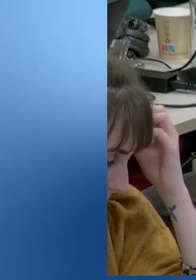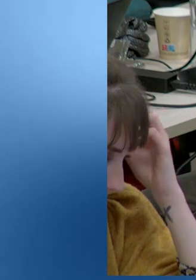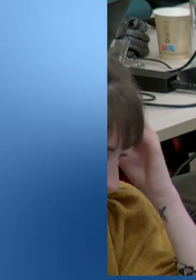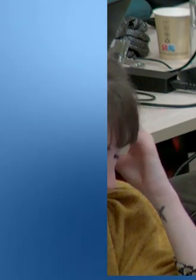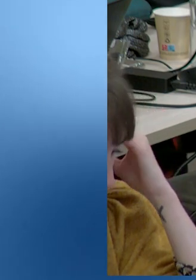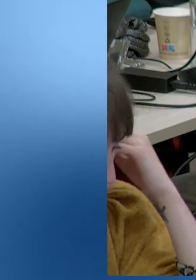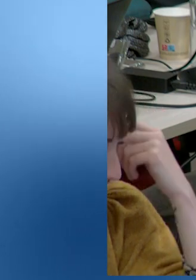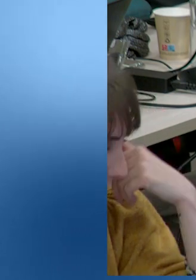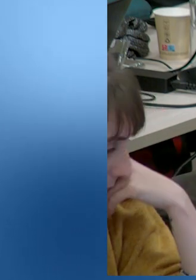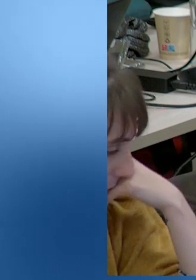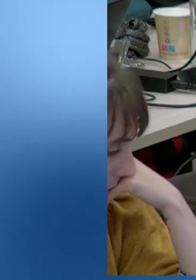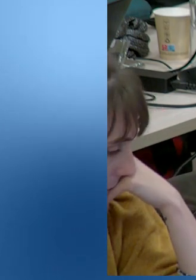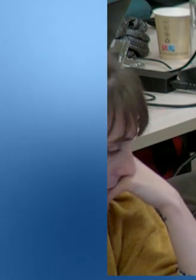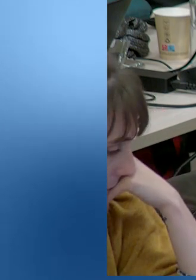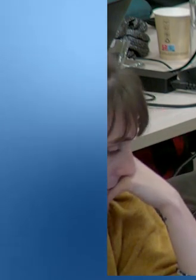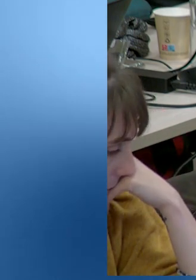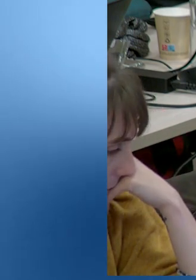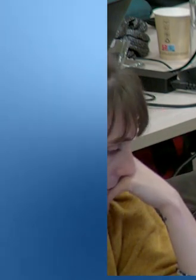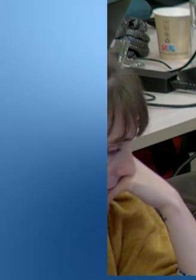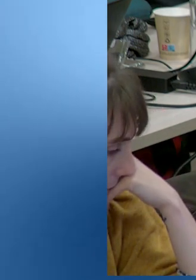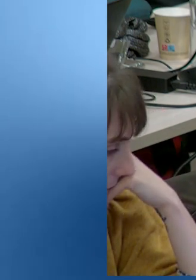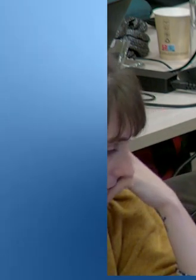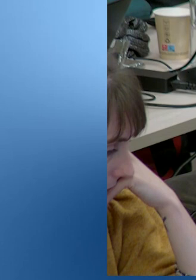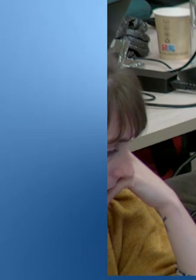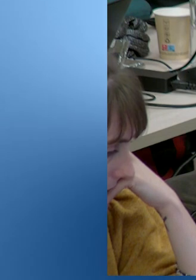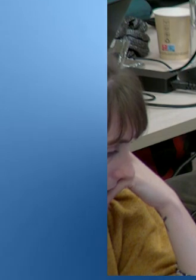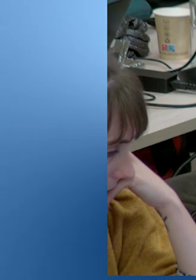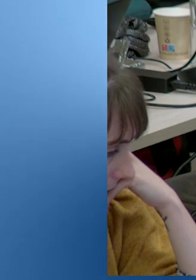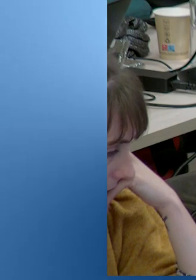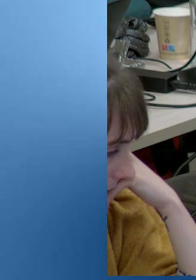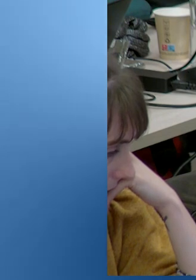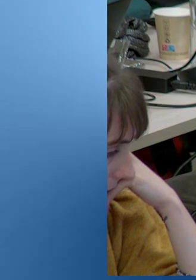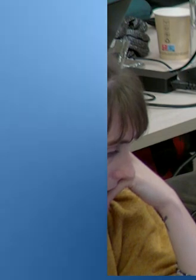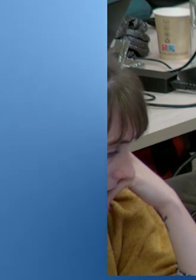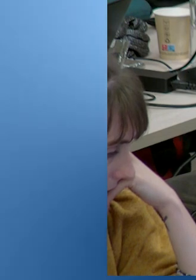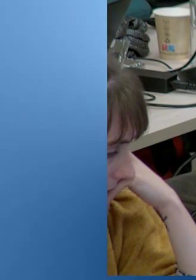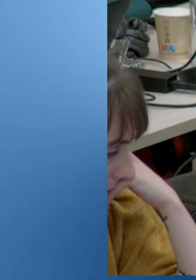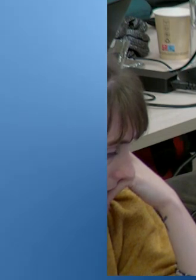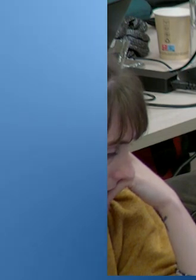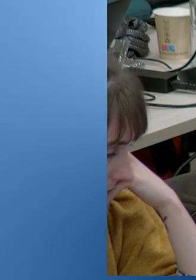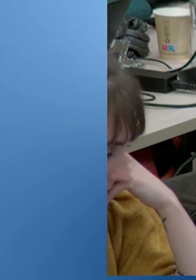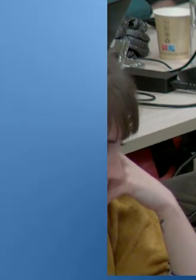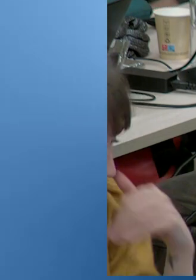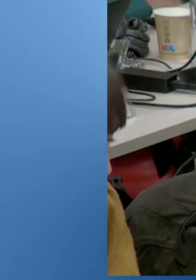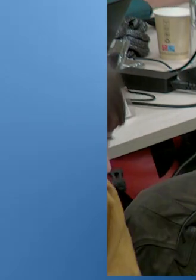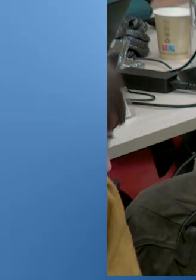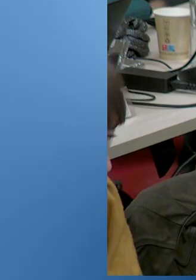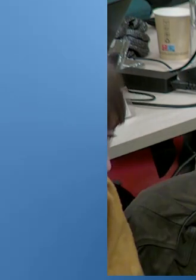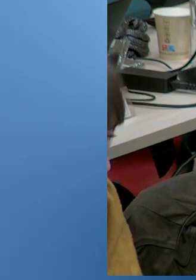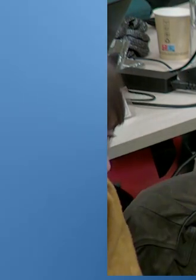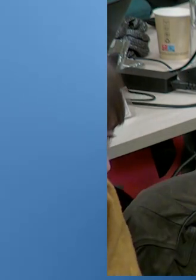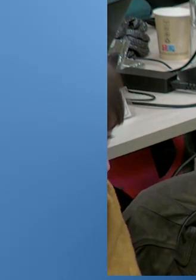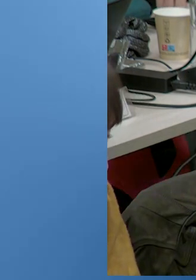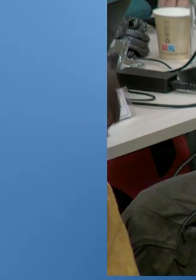candidatures qui ont été retenues qui ne mérite pas d'avoir été sélectionné pour participer au marché de Noël et que je pense qu'il faut